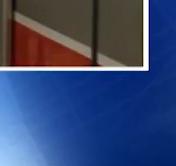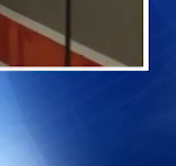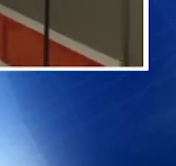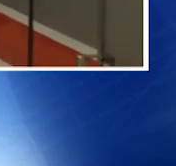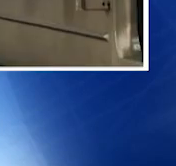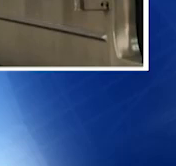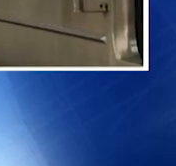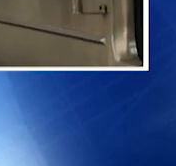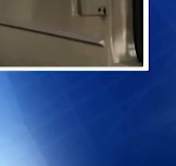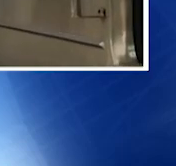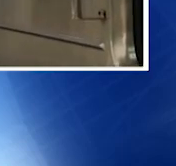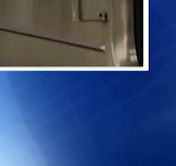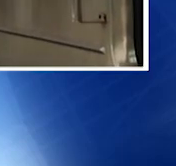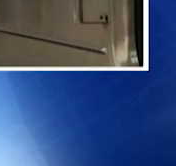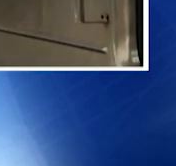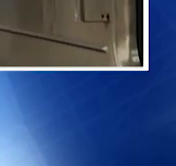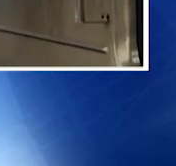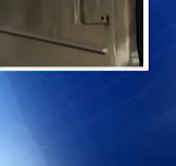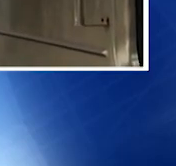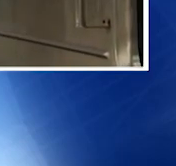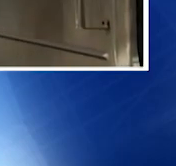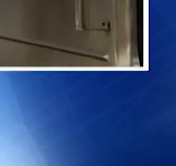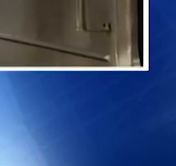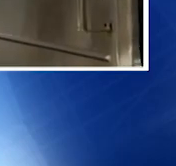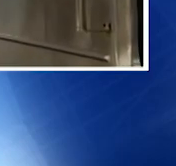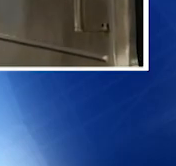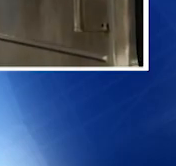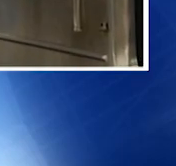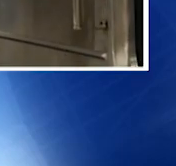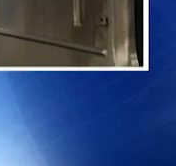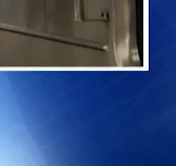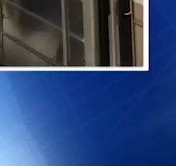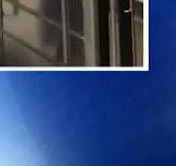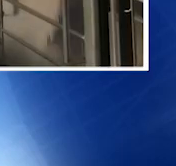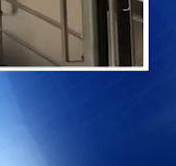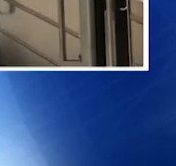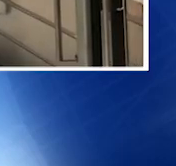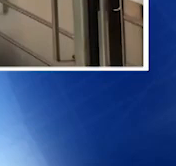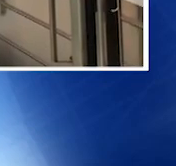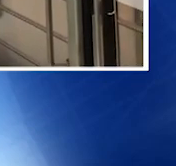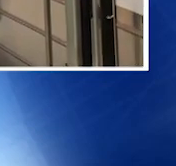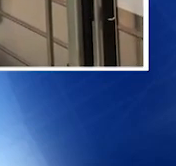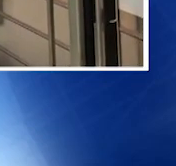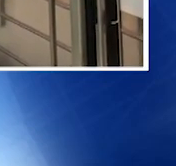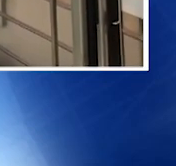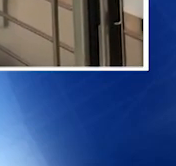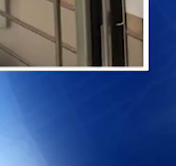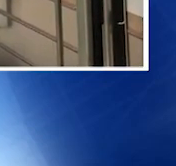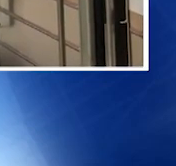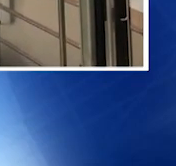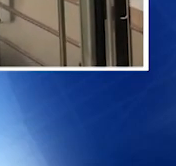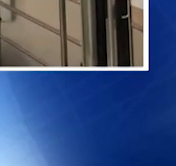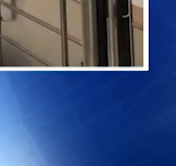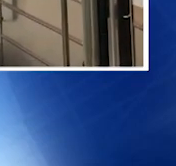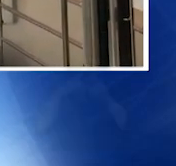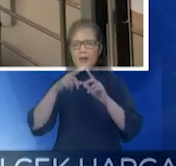Dan juga terpantau sudah ada banyak petugas ataupun para penumpang yang naik dan juga turun melalui stasiun Matraman ini. Namun memang ada para